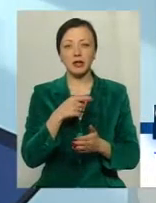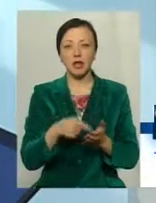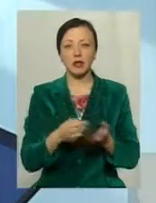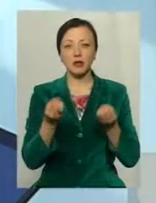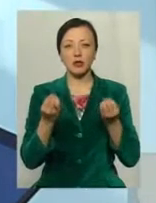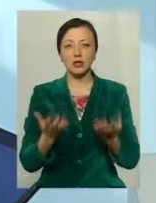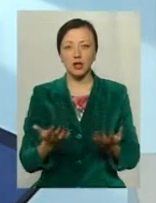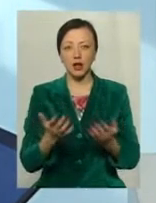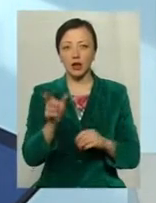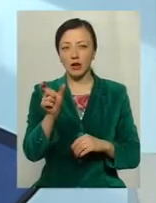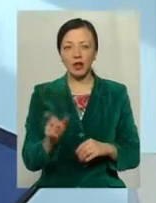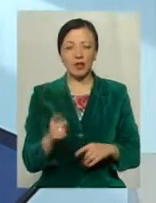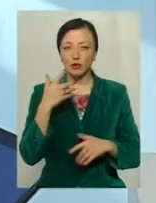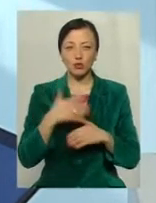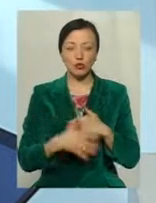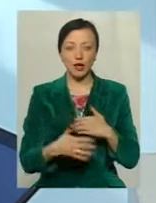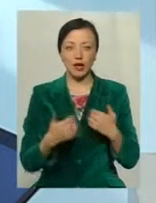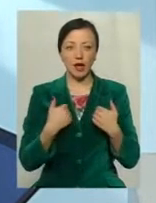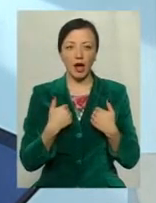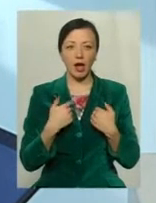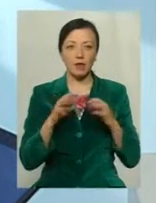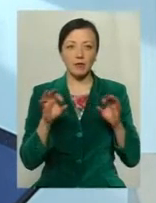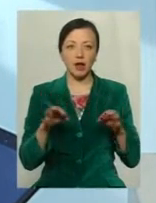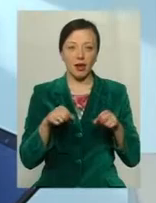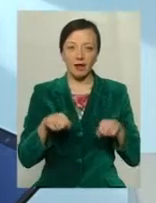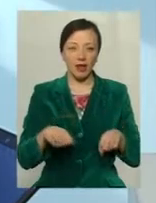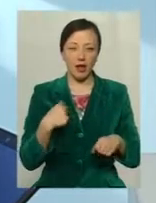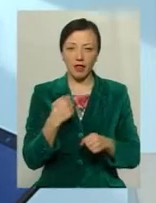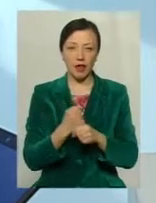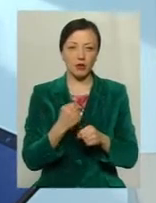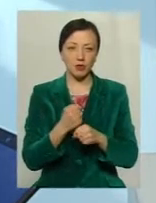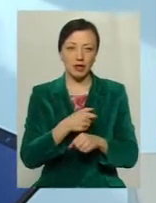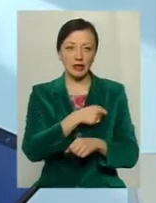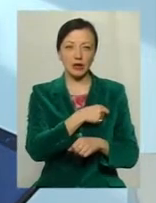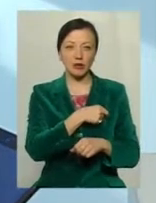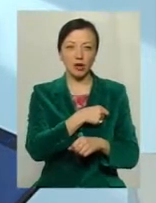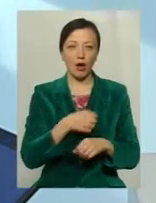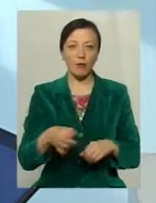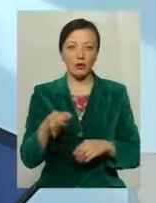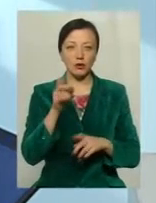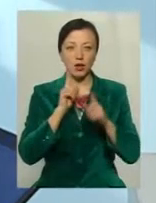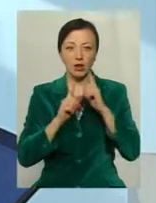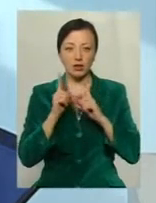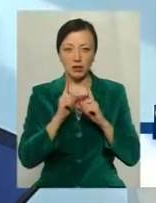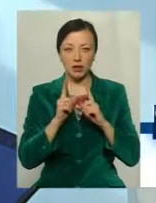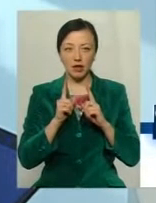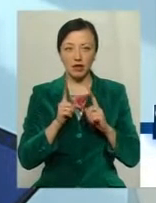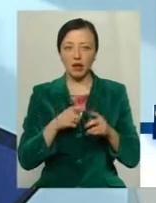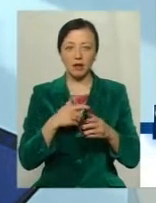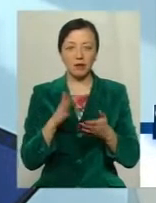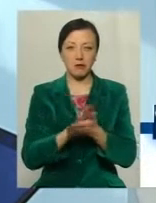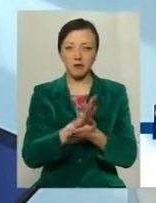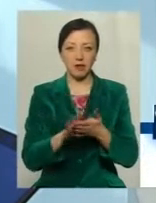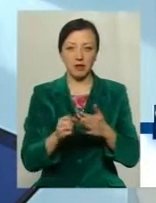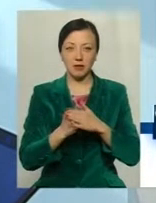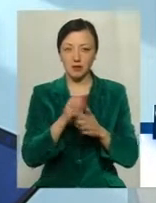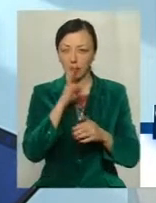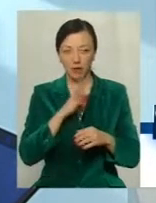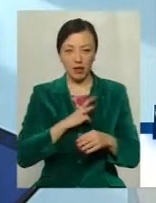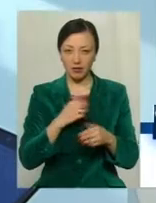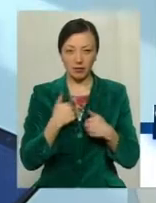нормальну податкову систему, де кожен буде відповідати за те чи інше. Дякую, зрозуміла ваше